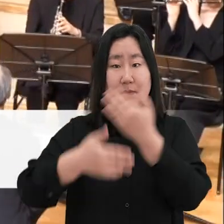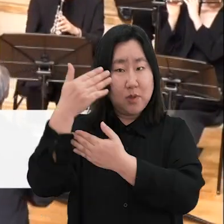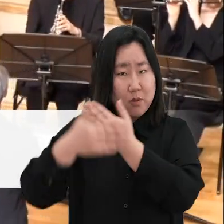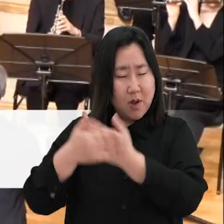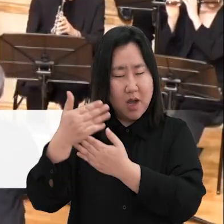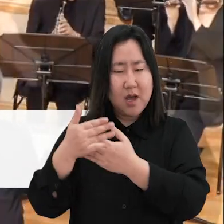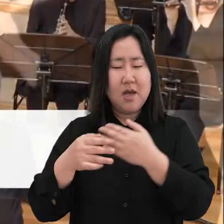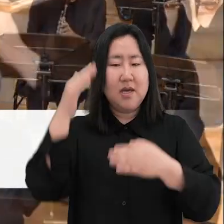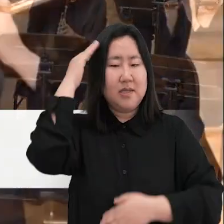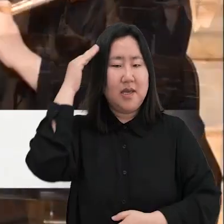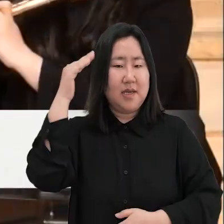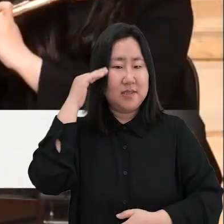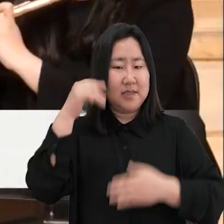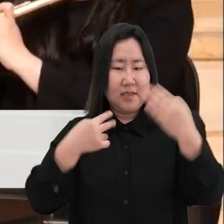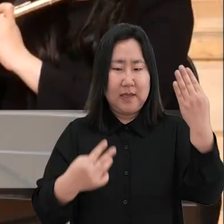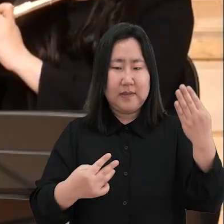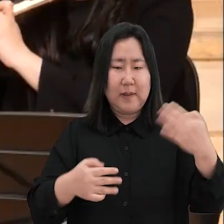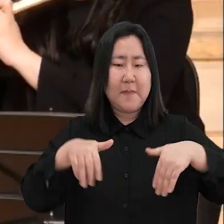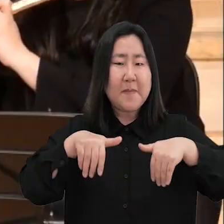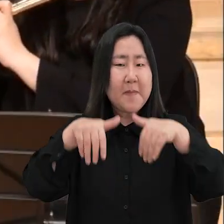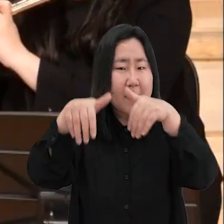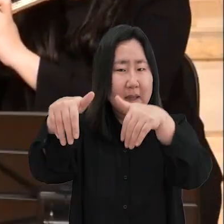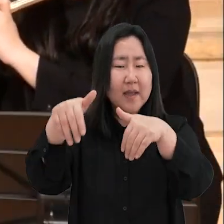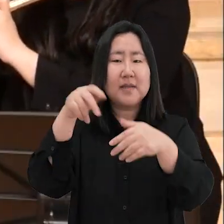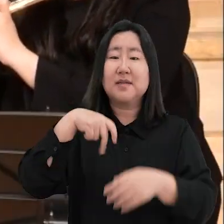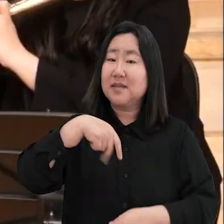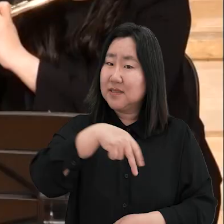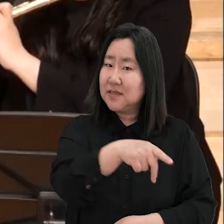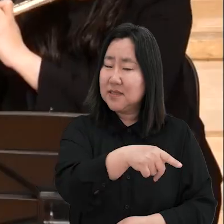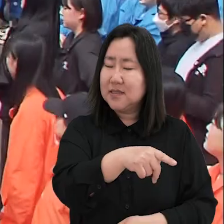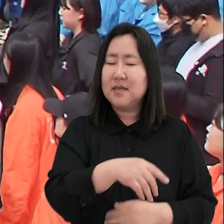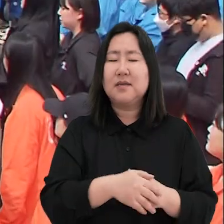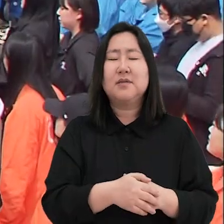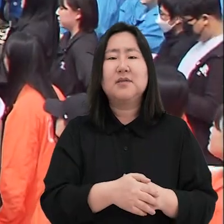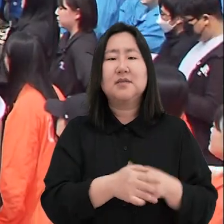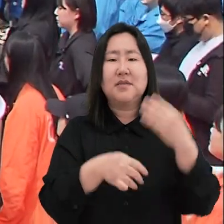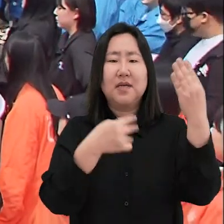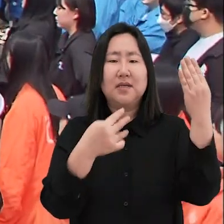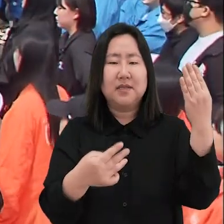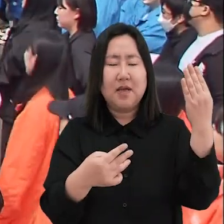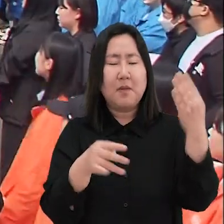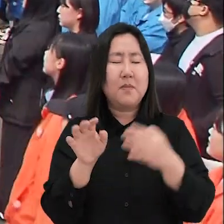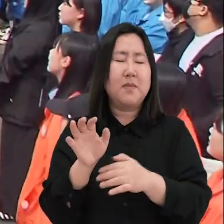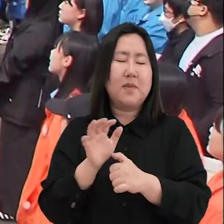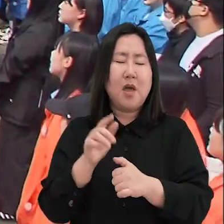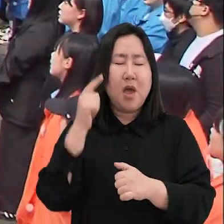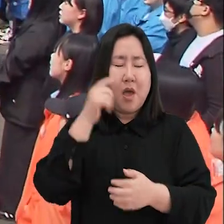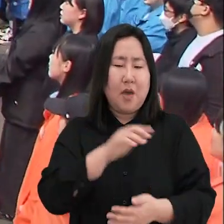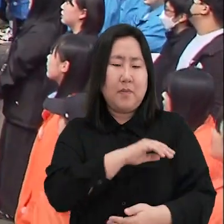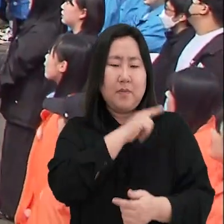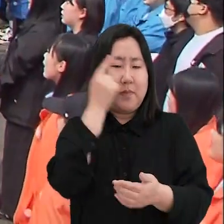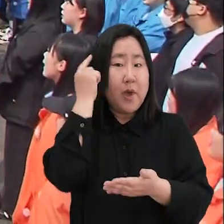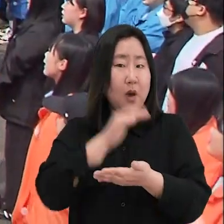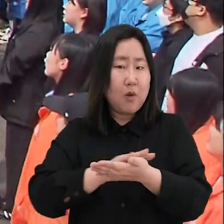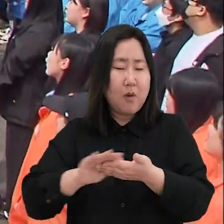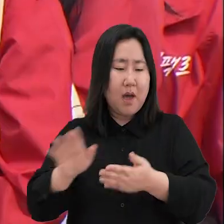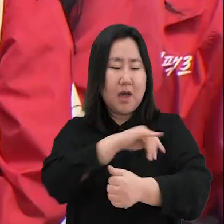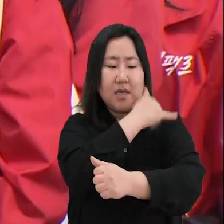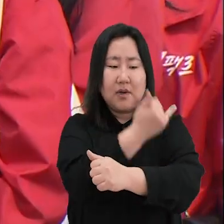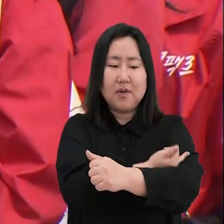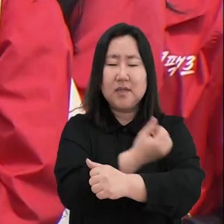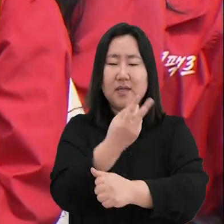다양한 행사가 준비되 있는데요 제주 사 3을 통해 평화와 인권의 소중함을 깨닫는 의미 있는 시간이